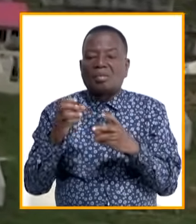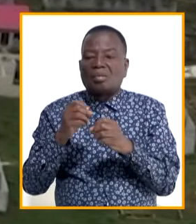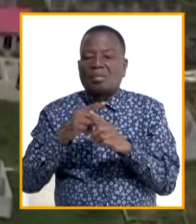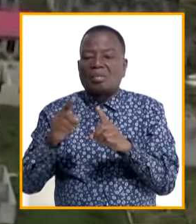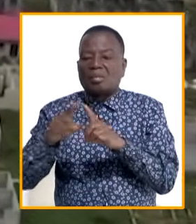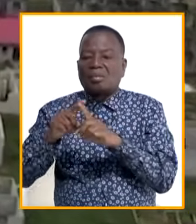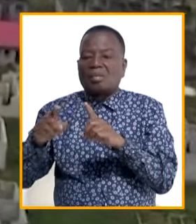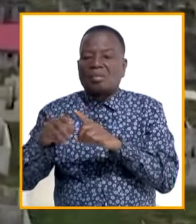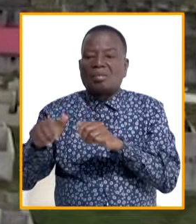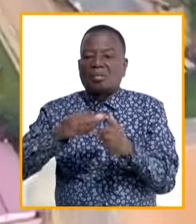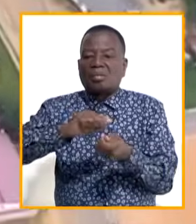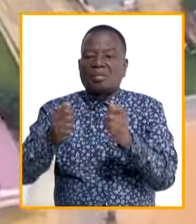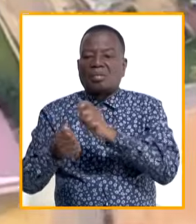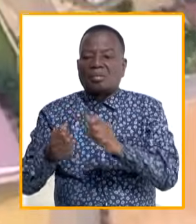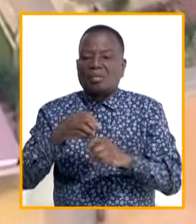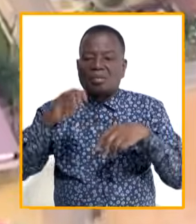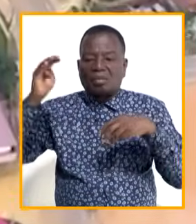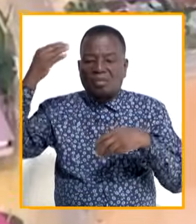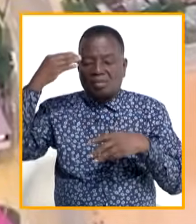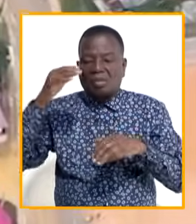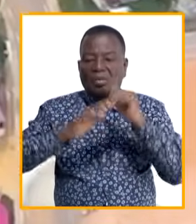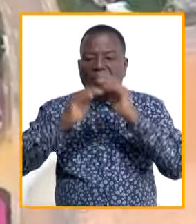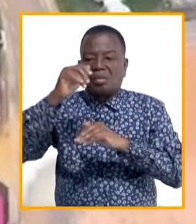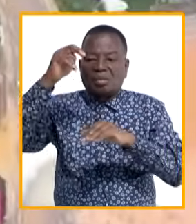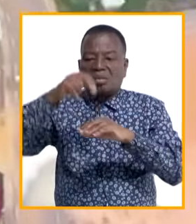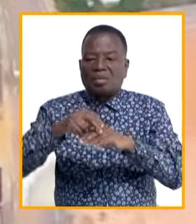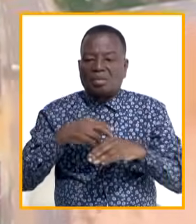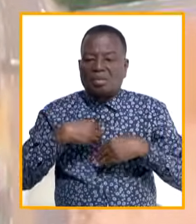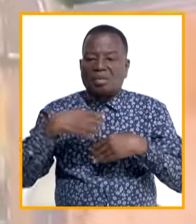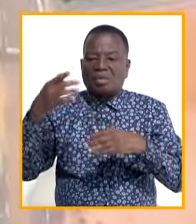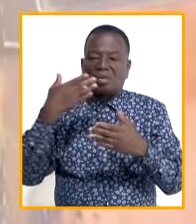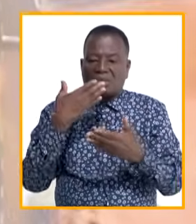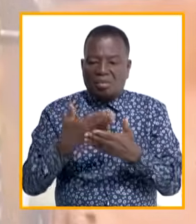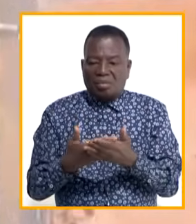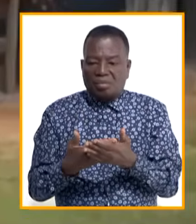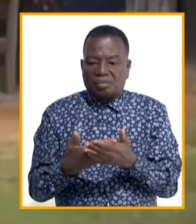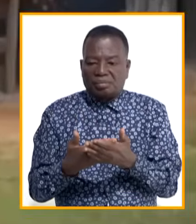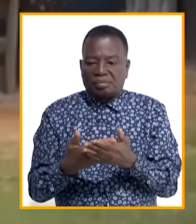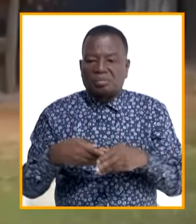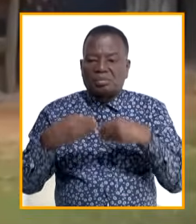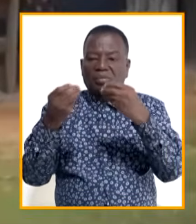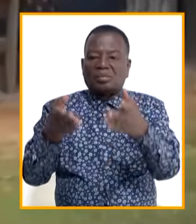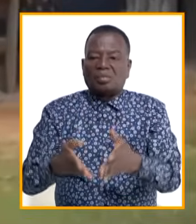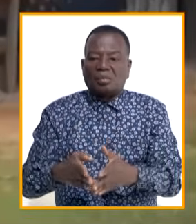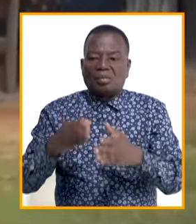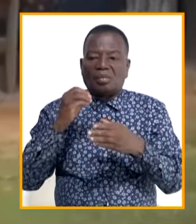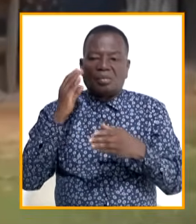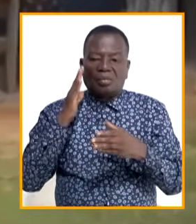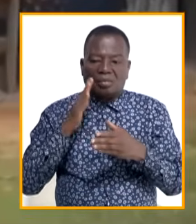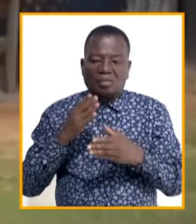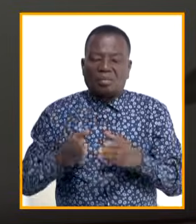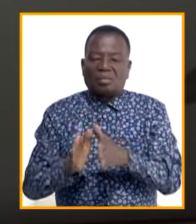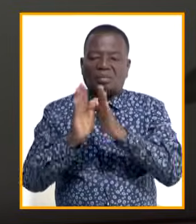initiées, le ministère de la Construction dit cette fois tenir le bon bout afin de fournir aux ménages demandeurs un toit